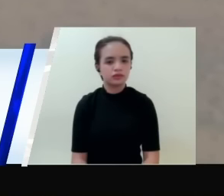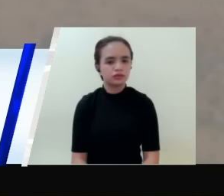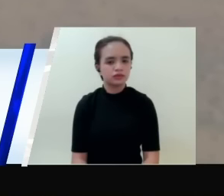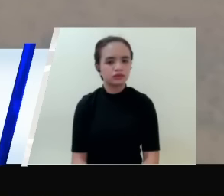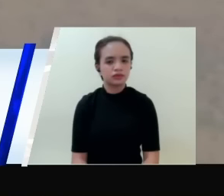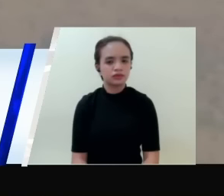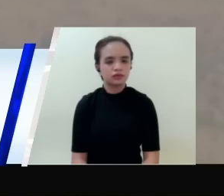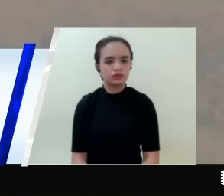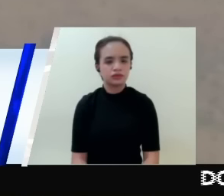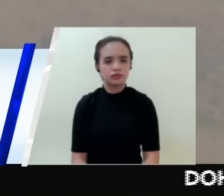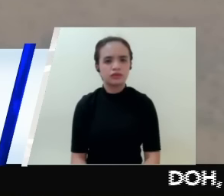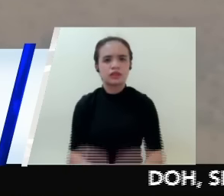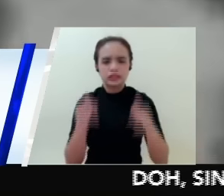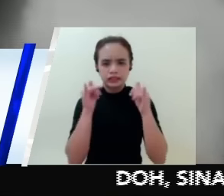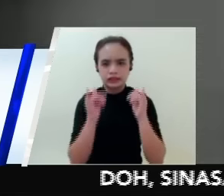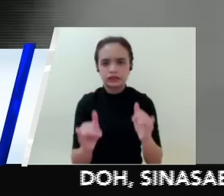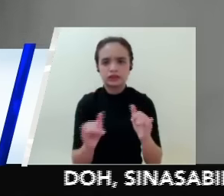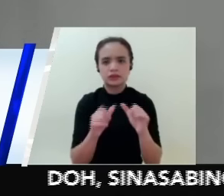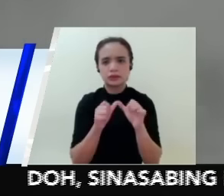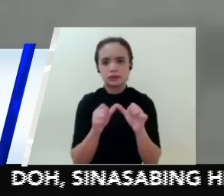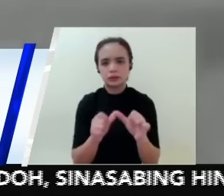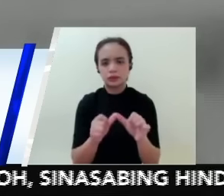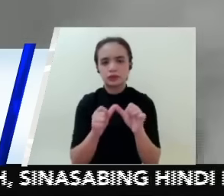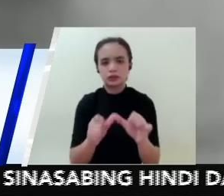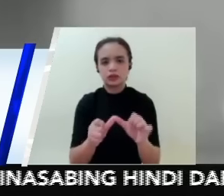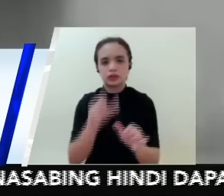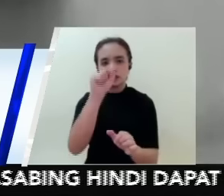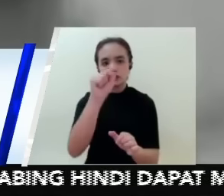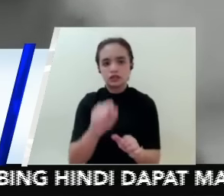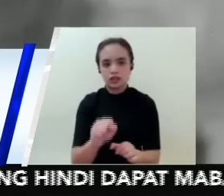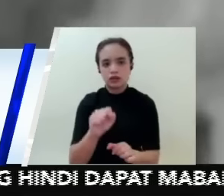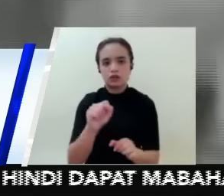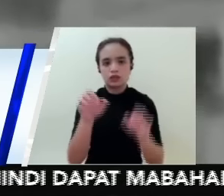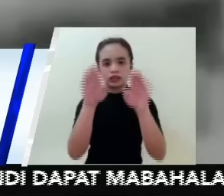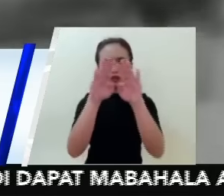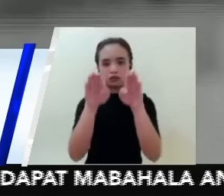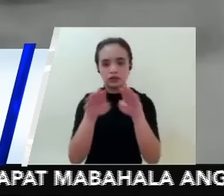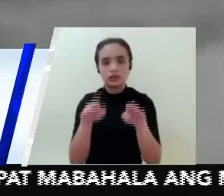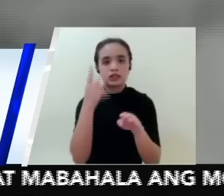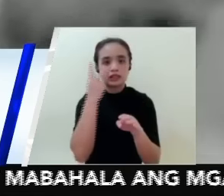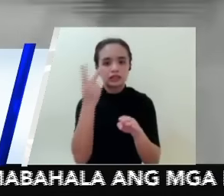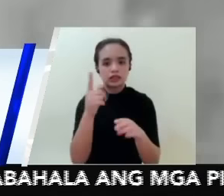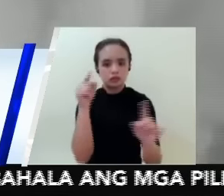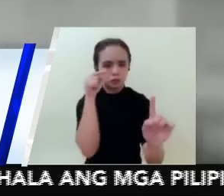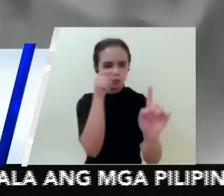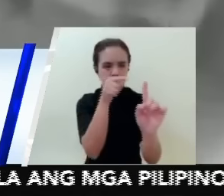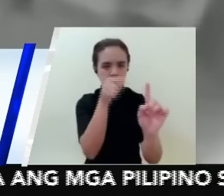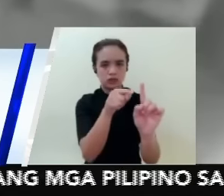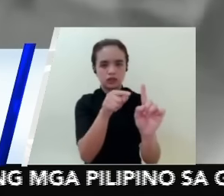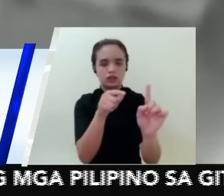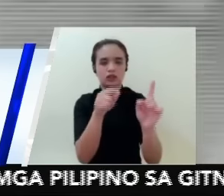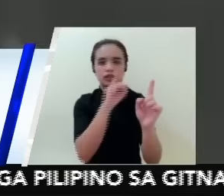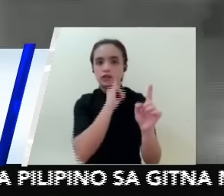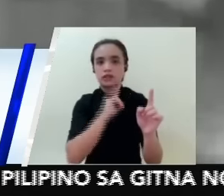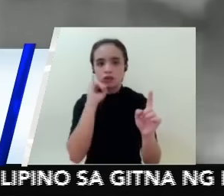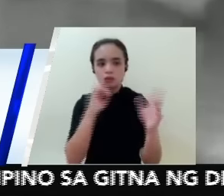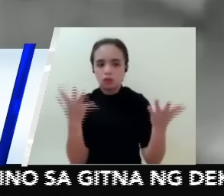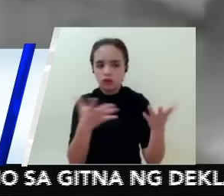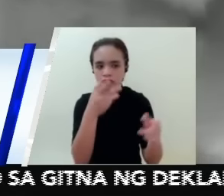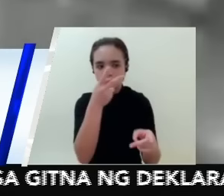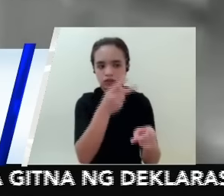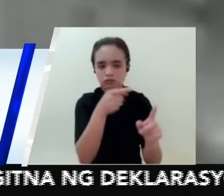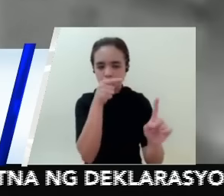Walang panit pa rin ang hidwaan sa Southern Lebanon. Pinuntirya ng Israel ang mga sinasabing kuta o taguan ng armas ng Hezbollah, grupong